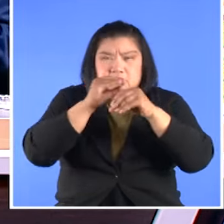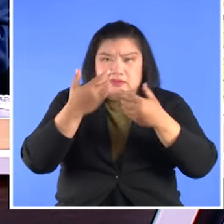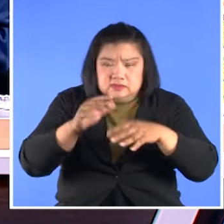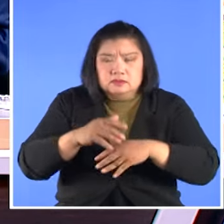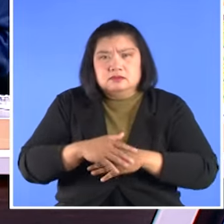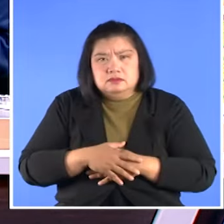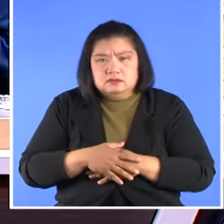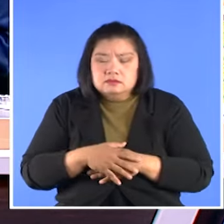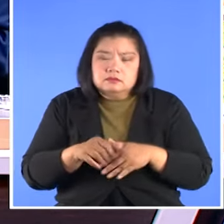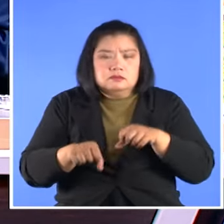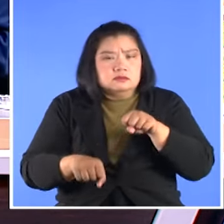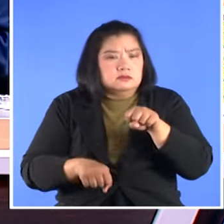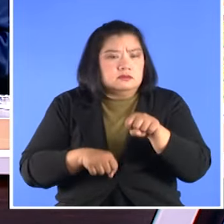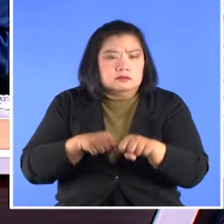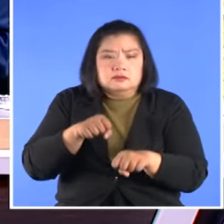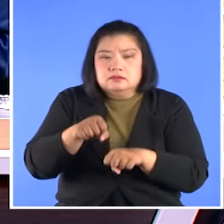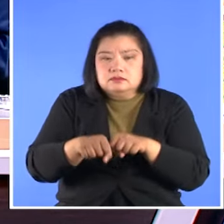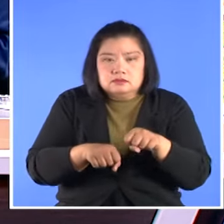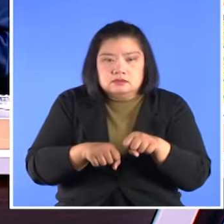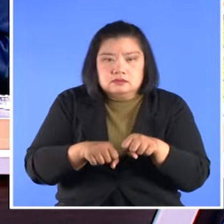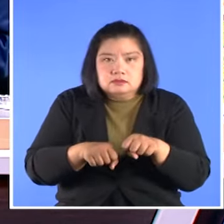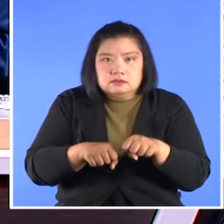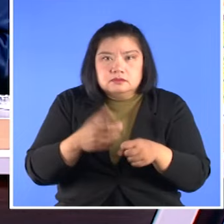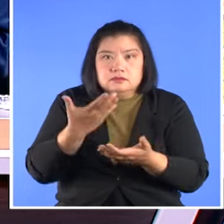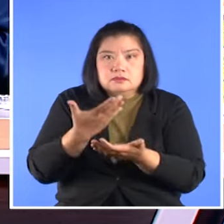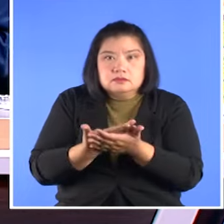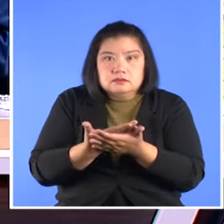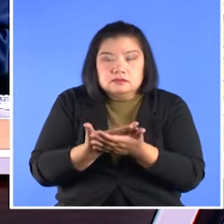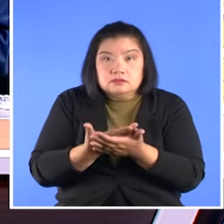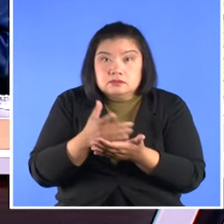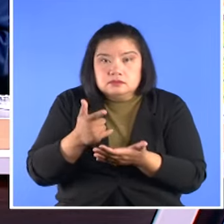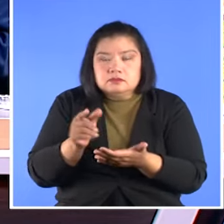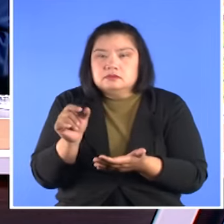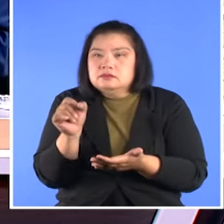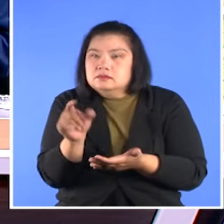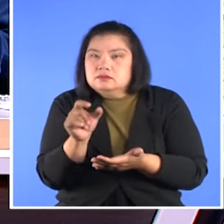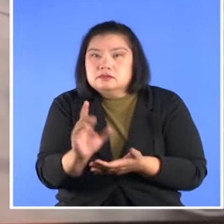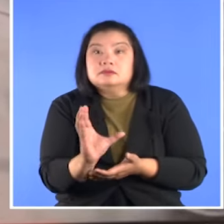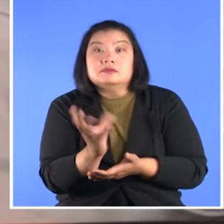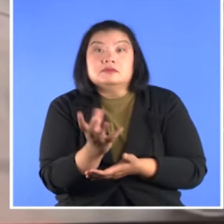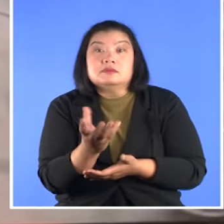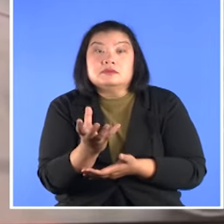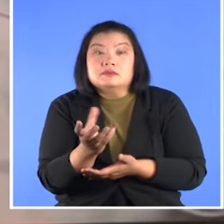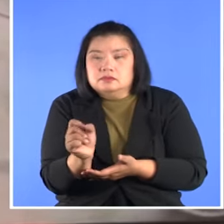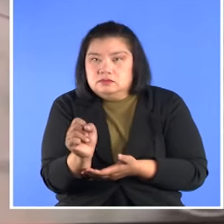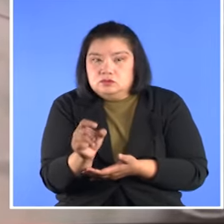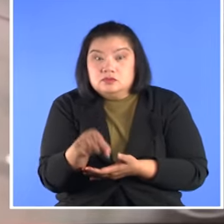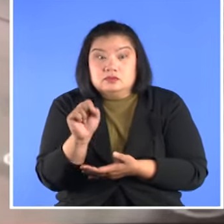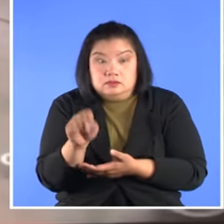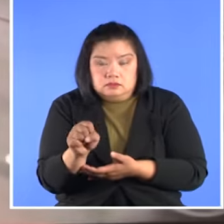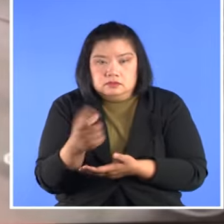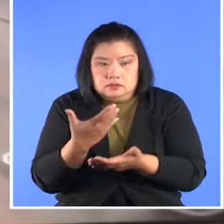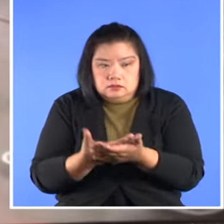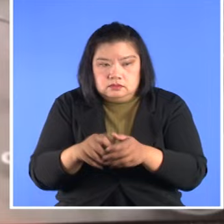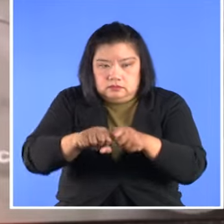ไปที่ร้านสะดวกซักไปงัดเอาเงินจากเครื่องซักผ้านี่แหละค่ะแล้วได้เป็นร้อยเป็นพันเลยนะคะเจ้าของร้านบอก